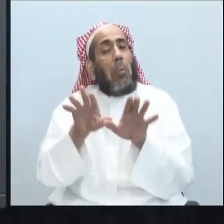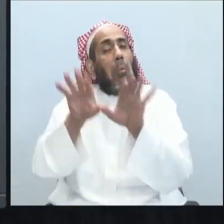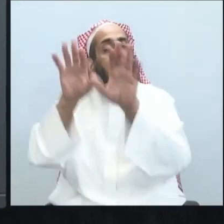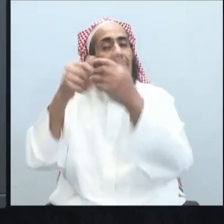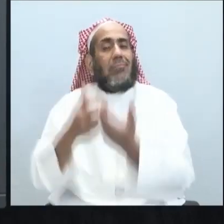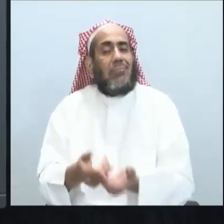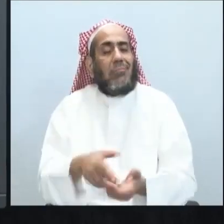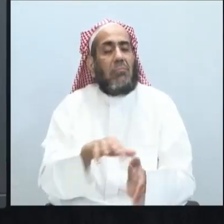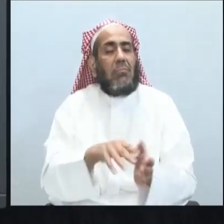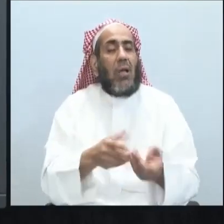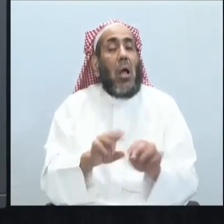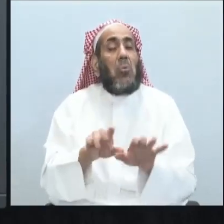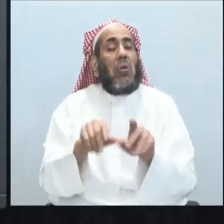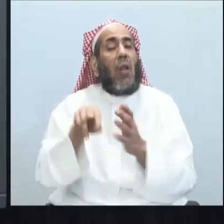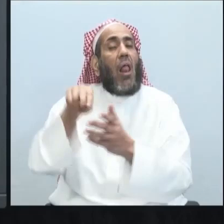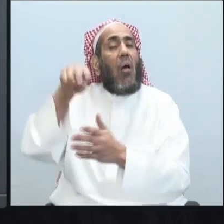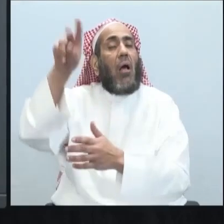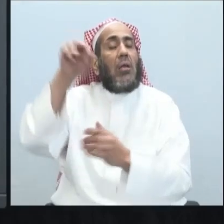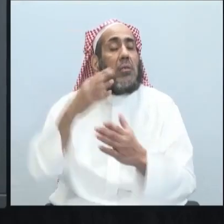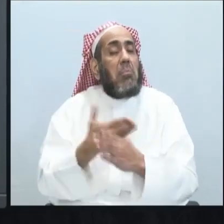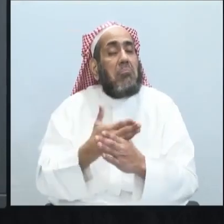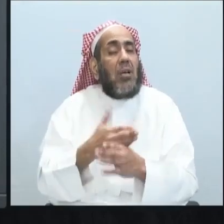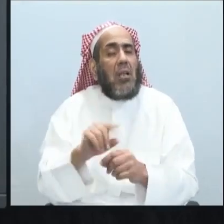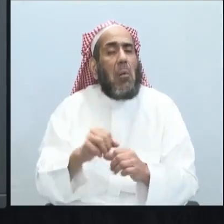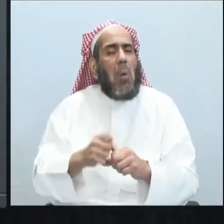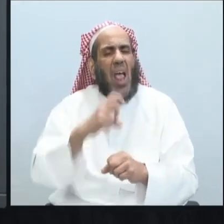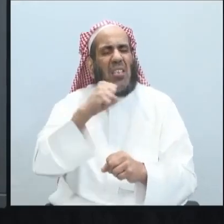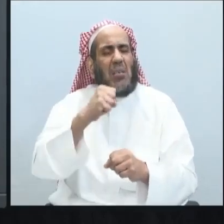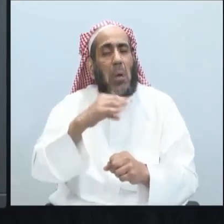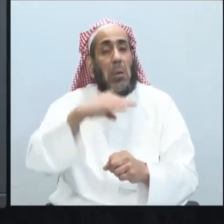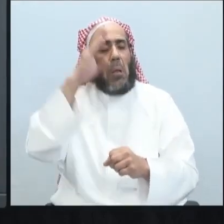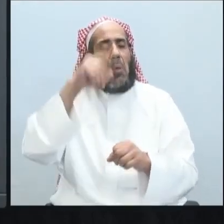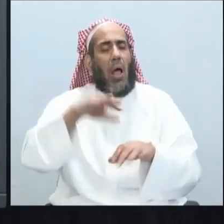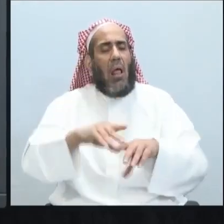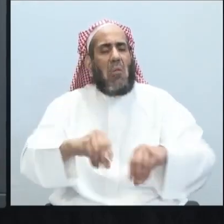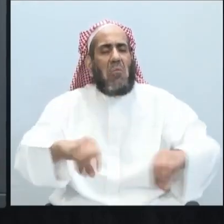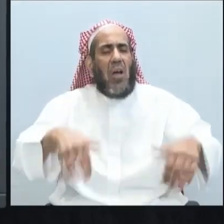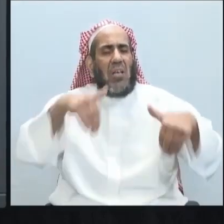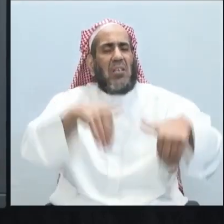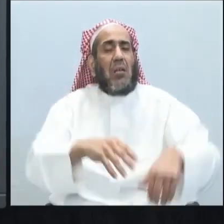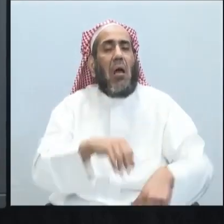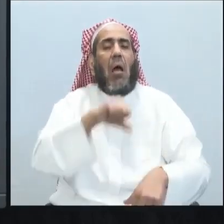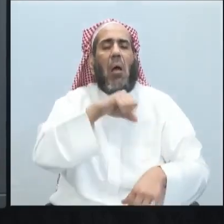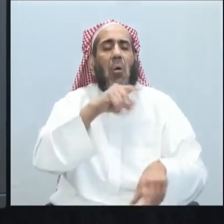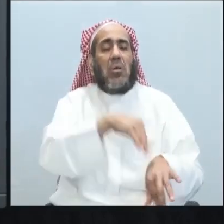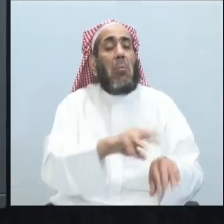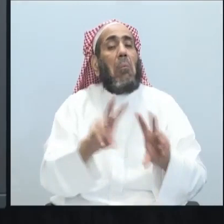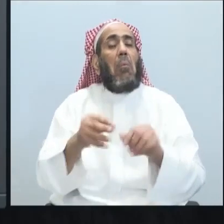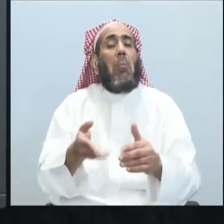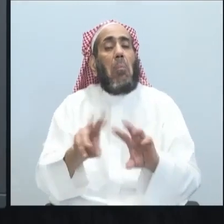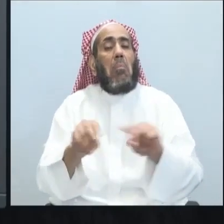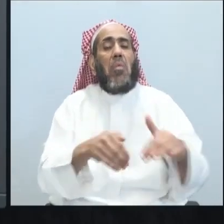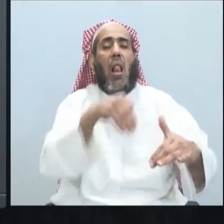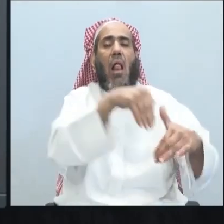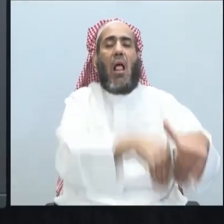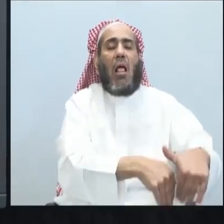تطير او سر في الهواء لانك من الصعب ان تتكبر على رفات ابائك واجدادك انك ستكون في مكانهم بعد فتره